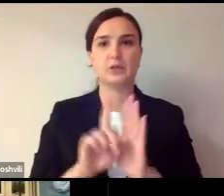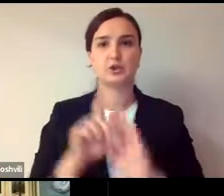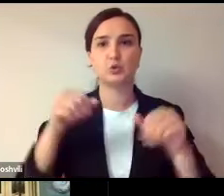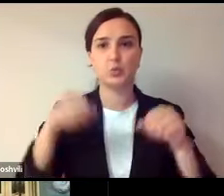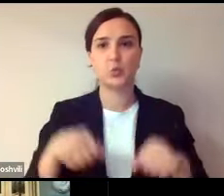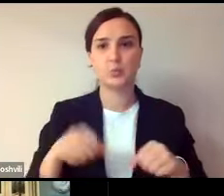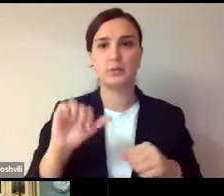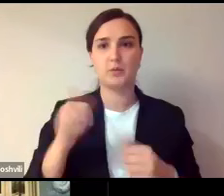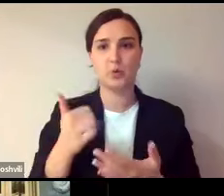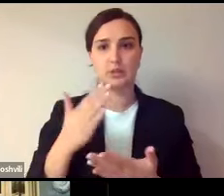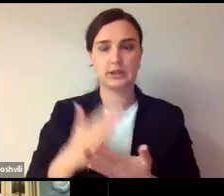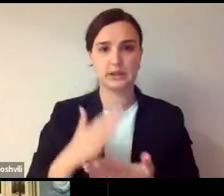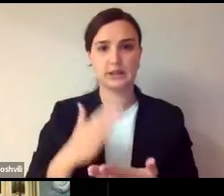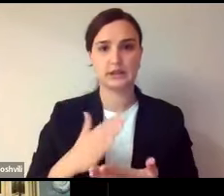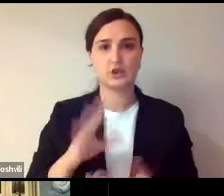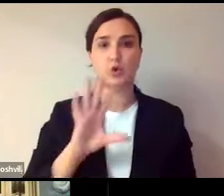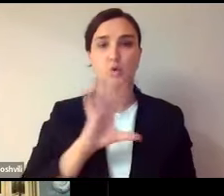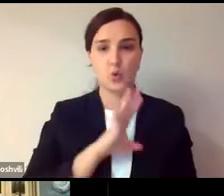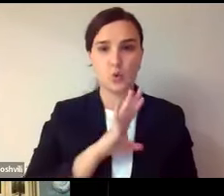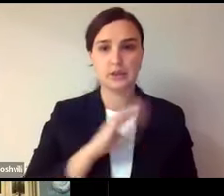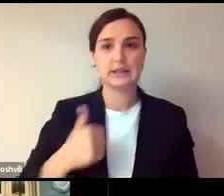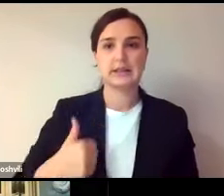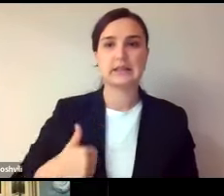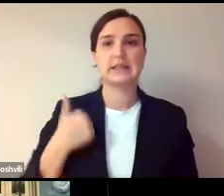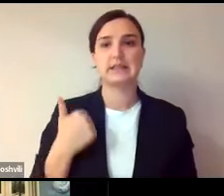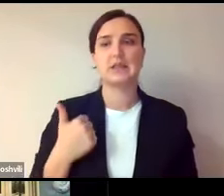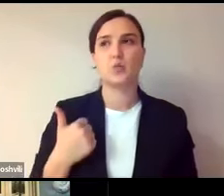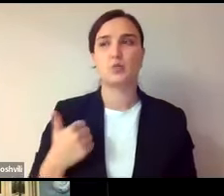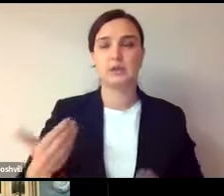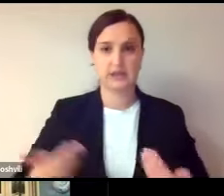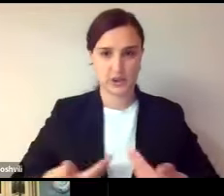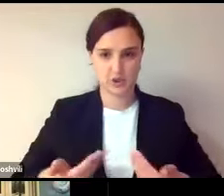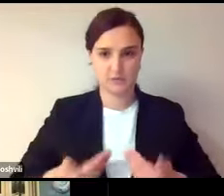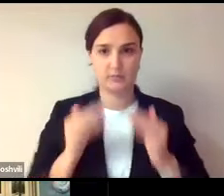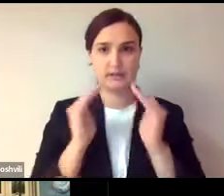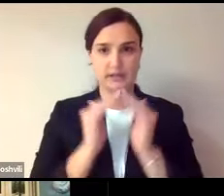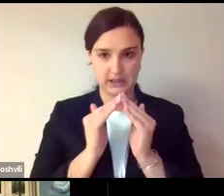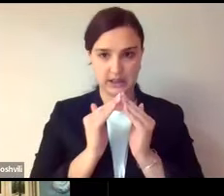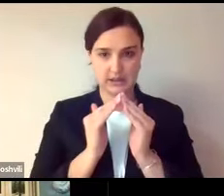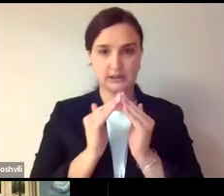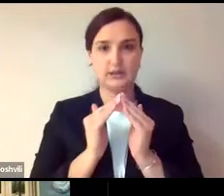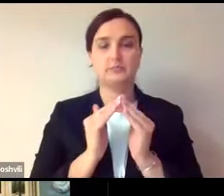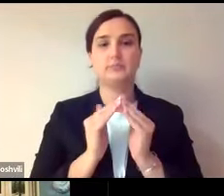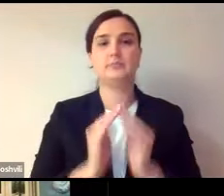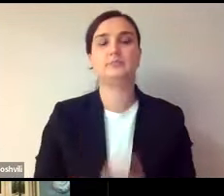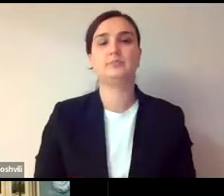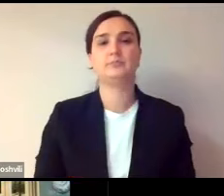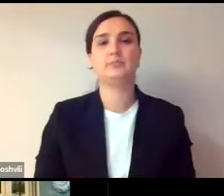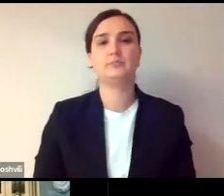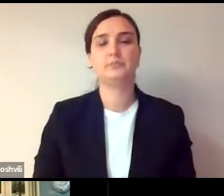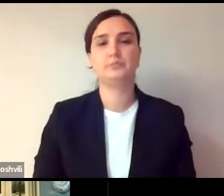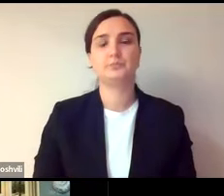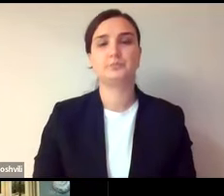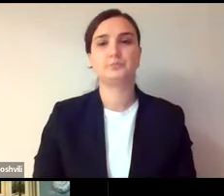არის გქონდეს ღირსეული საცხოვრებელი, სახლი, სულ მცირე,